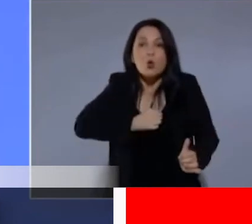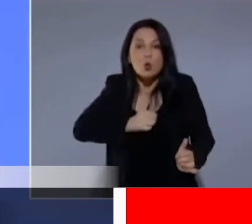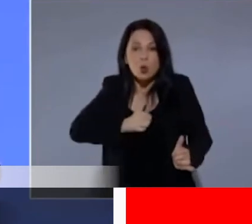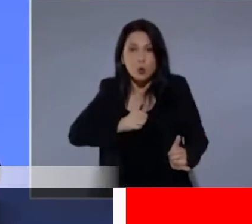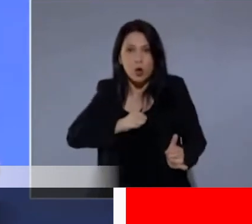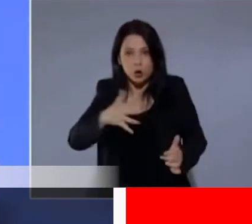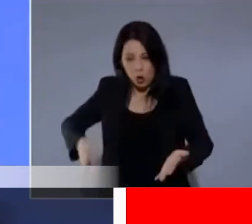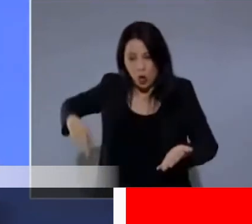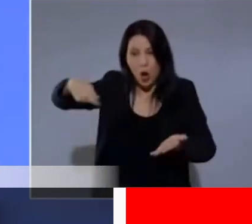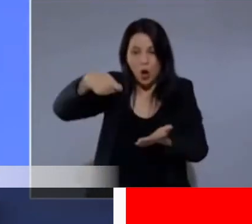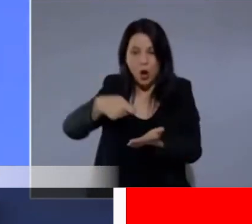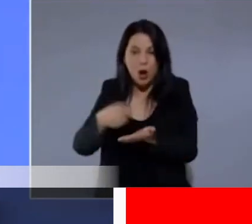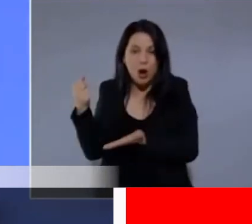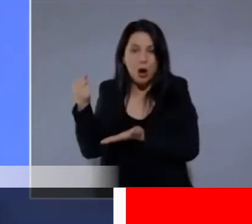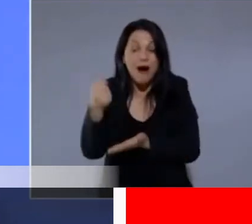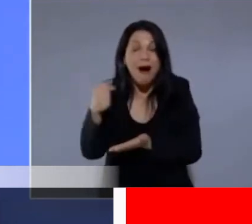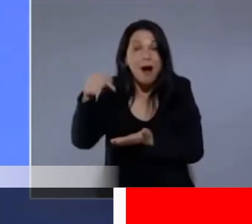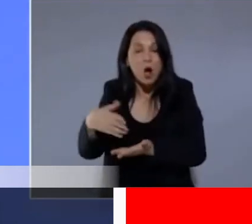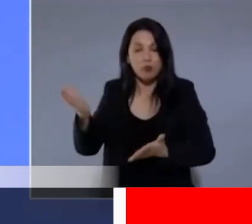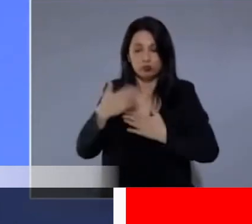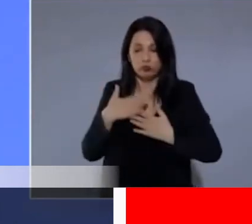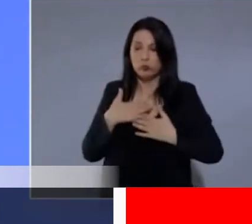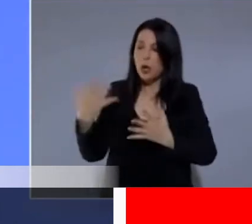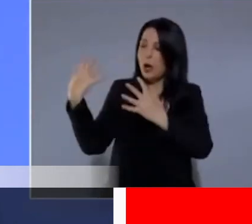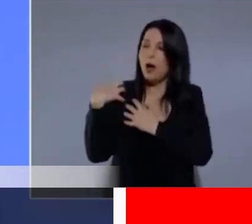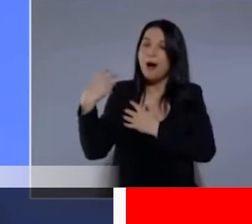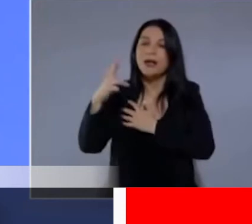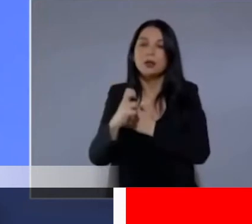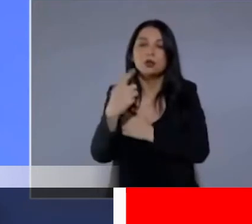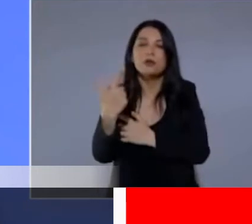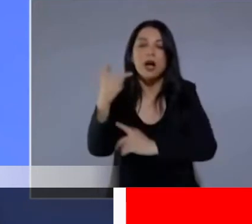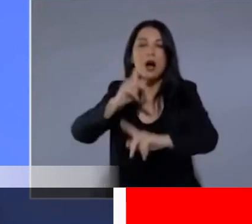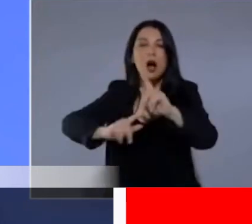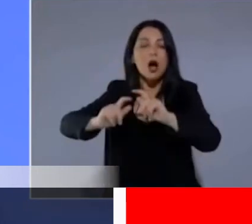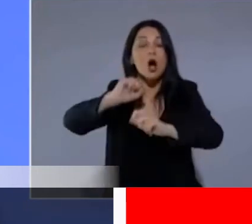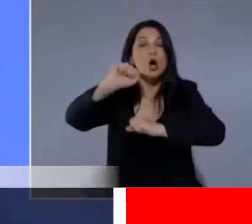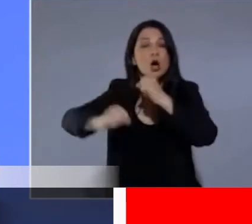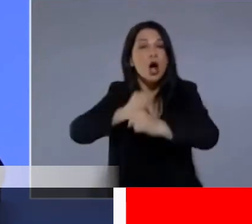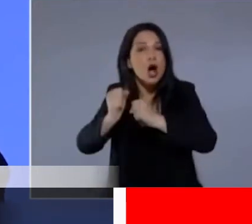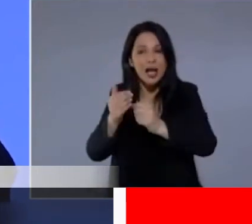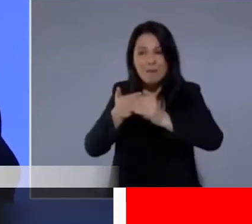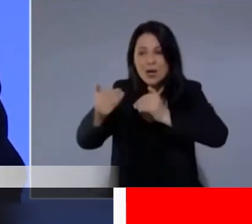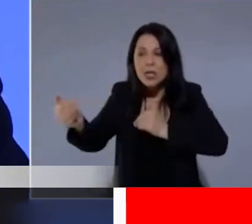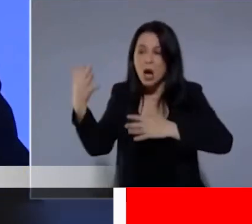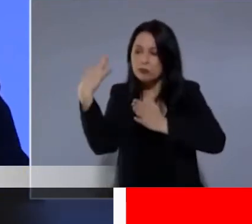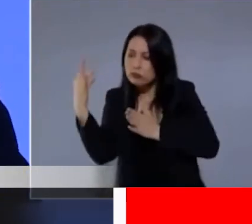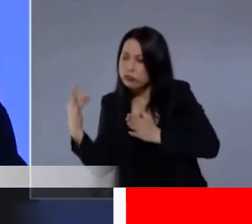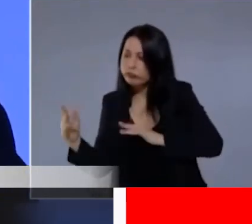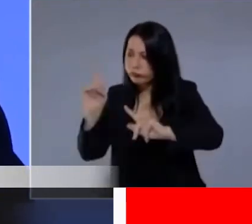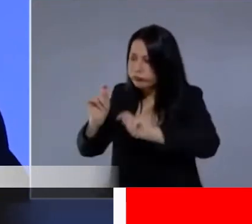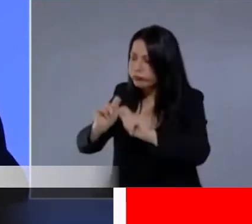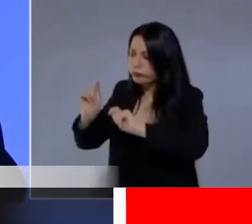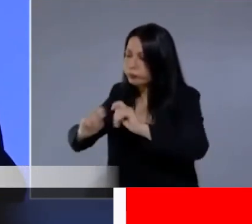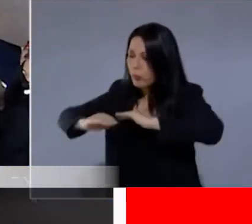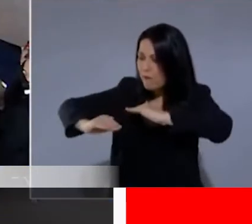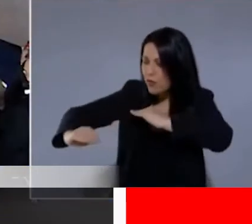τη συντήρησή τους για 27 χρόνια. Έτσι θα έχουμε δρόμους καλοσυντηρημένους, με υψηλά στάνταρς λειτουργίας